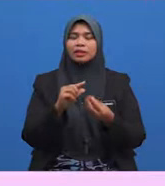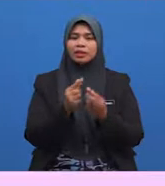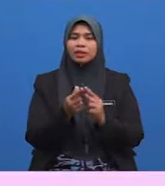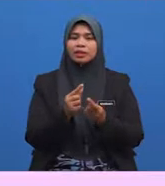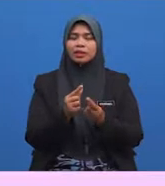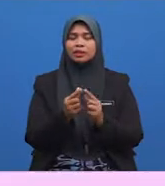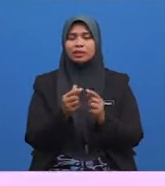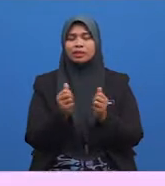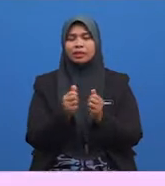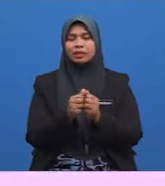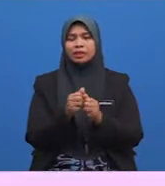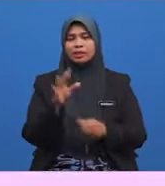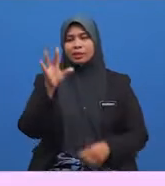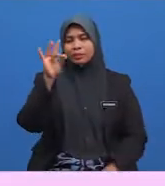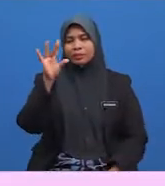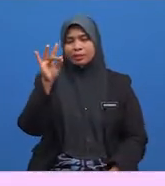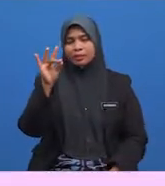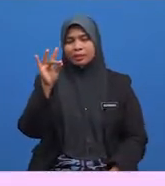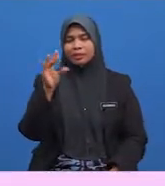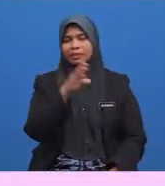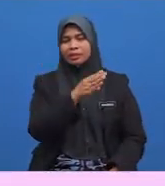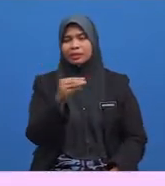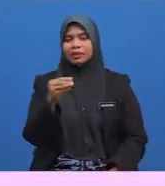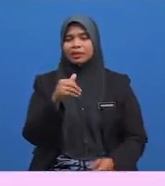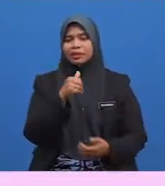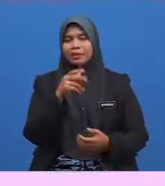liletan 88 dan nilai pi